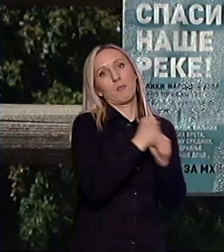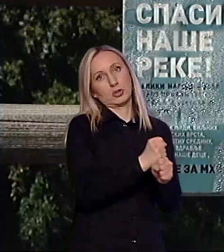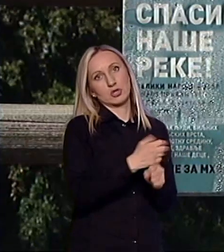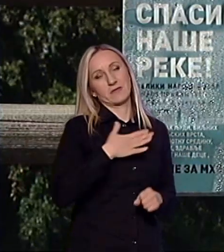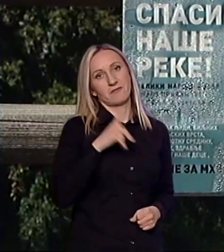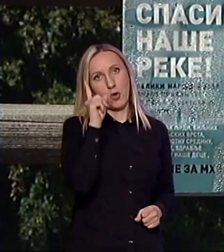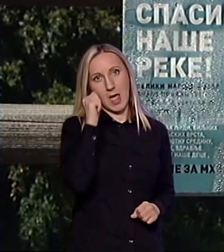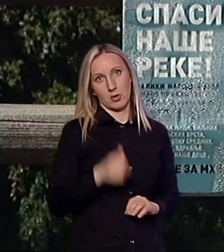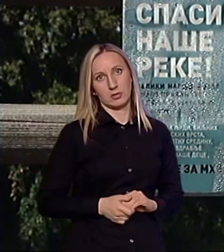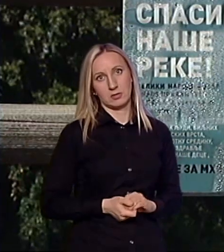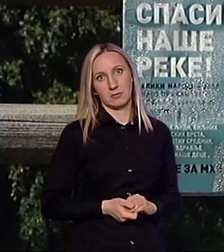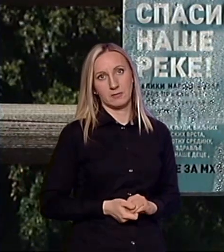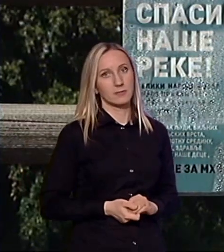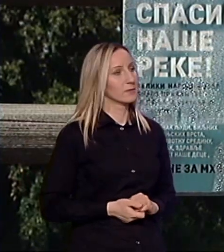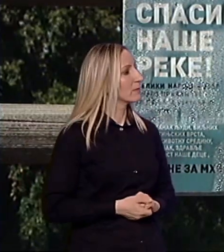ljude.